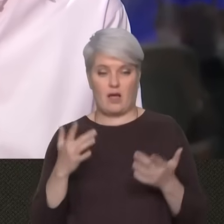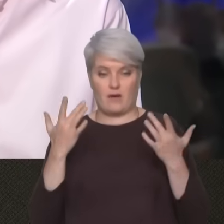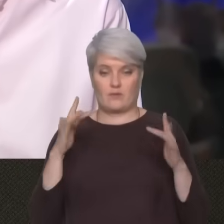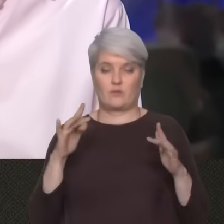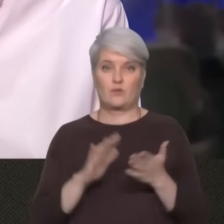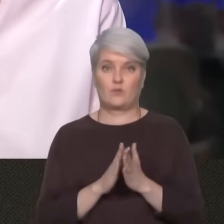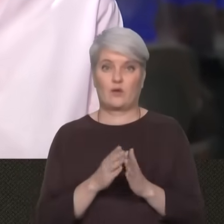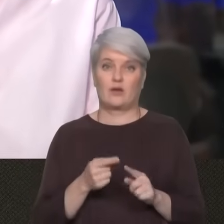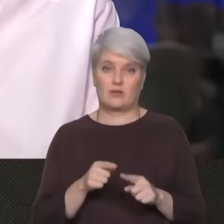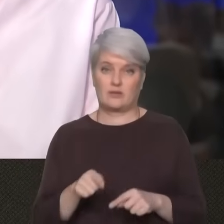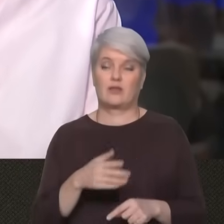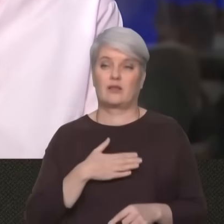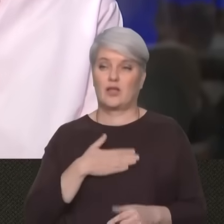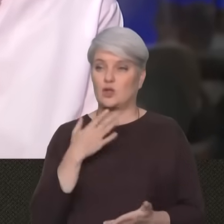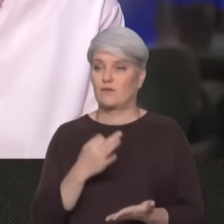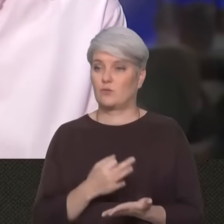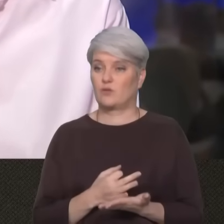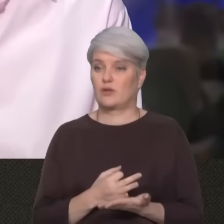наша відповідальність. Тому